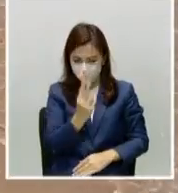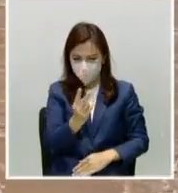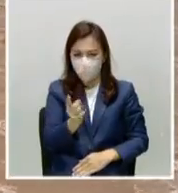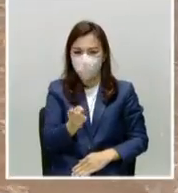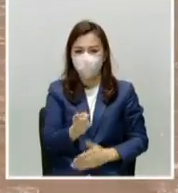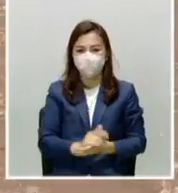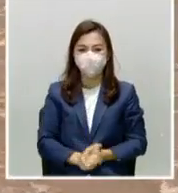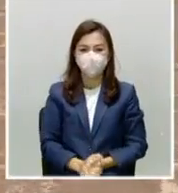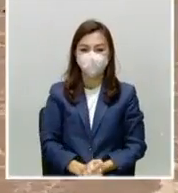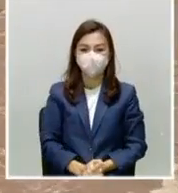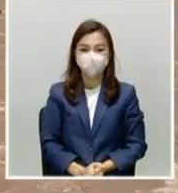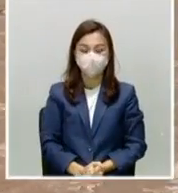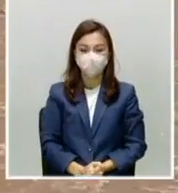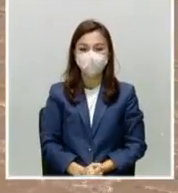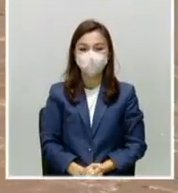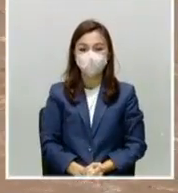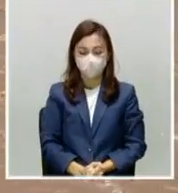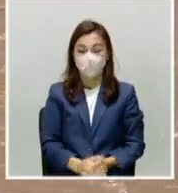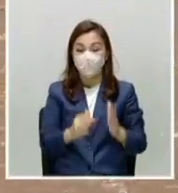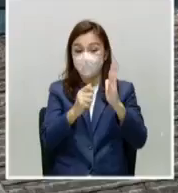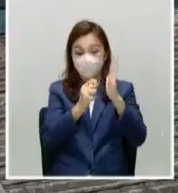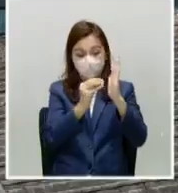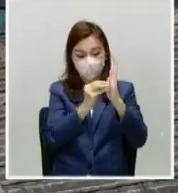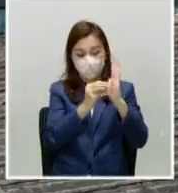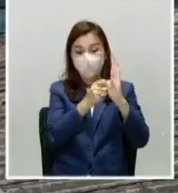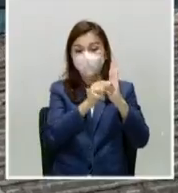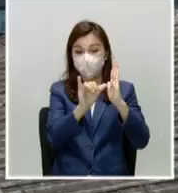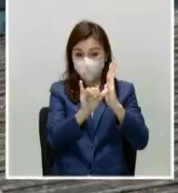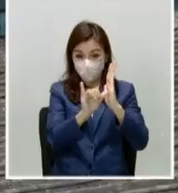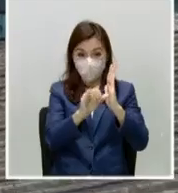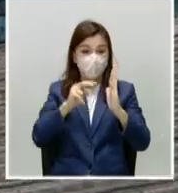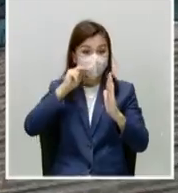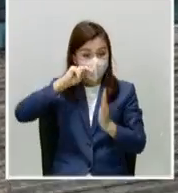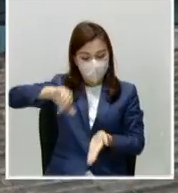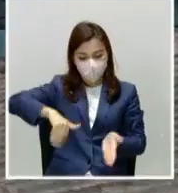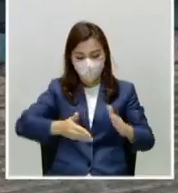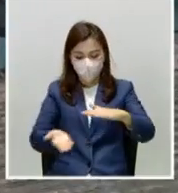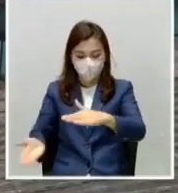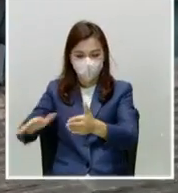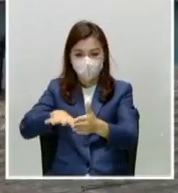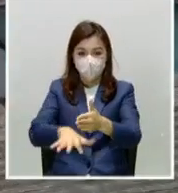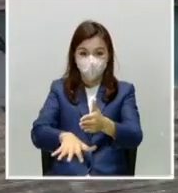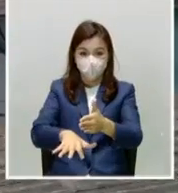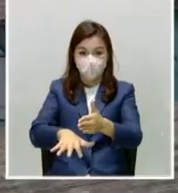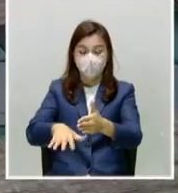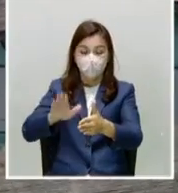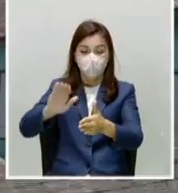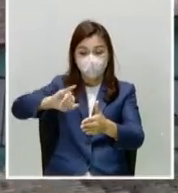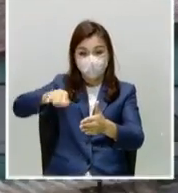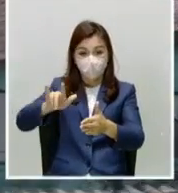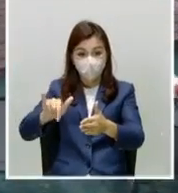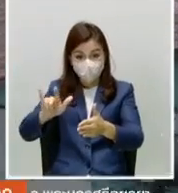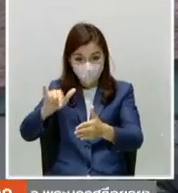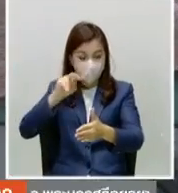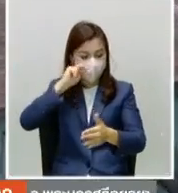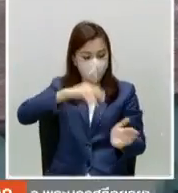ดค่ะ ส่วนที่จังหวัดพระนครศรีอยุธยานะครับแม่น้ำเจ้าพระยาแล้วก็แม่น้ำน้อยที่ไหลผ่านอำเภอต่างๆยังคงมี